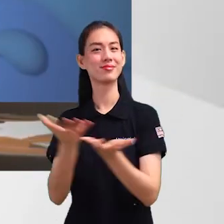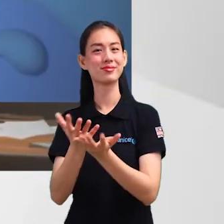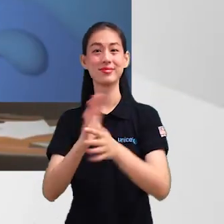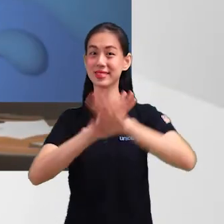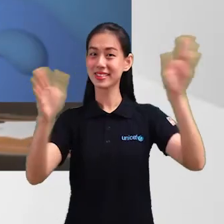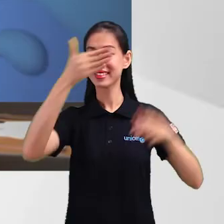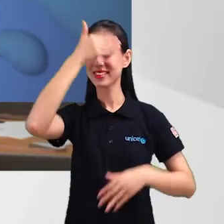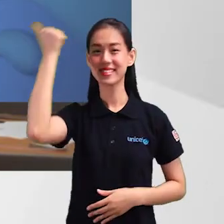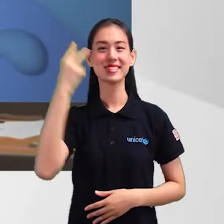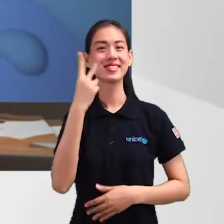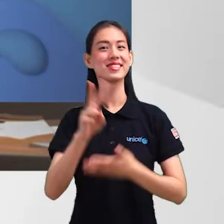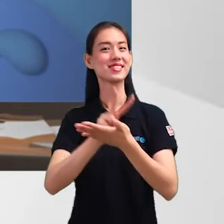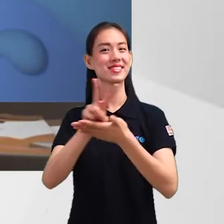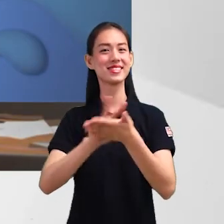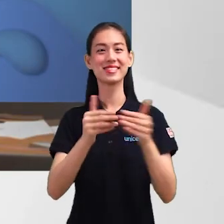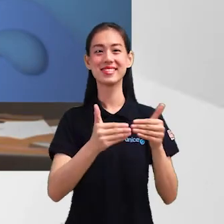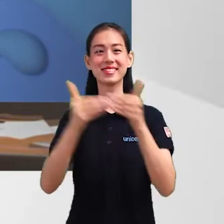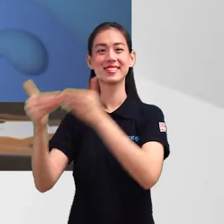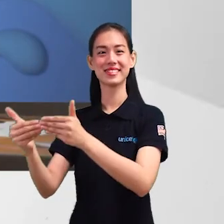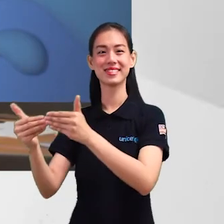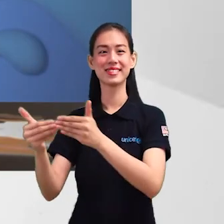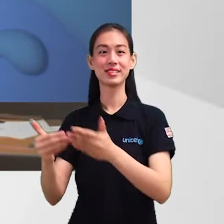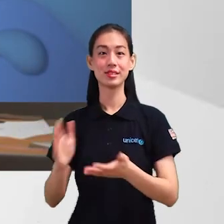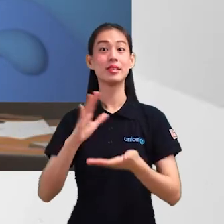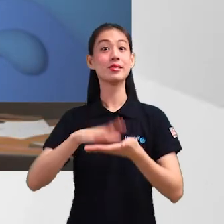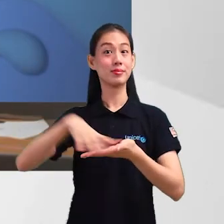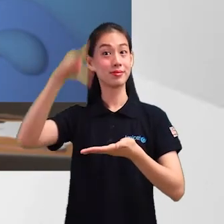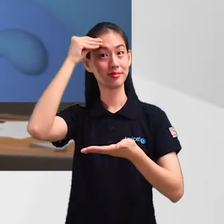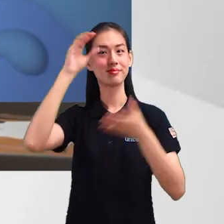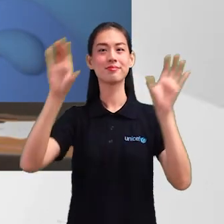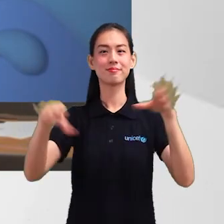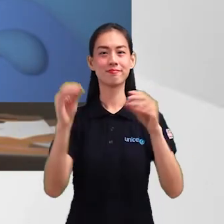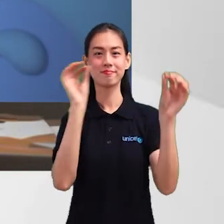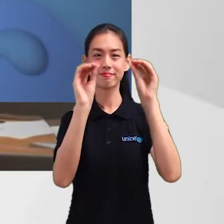perkenalkan diri pada dunia. Jangan lupa untuk menonton video seterusnya. Kita